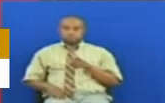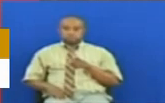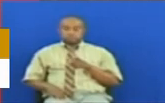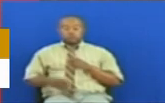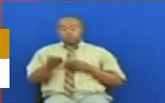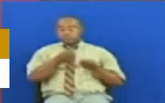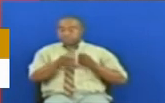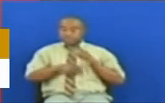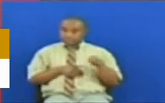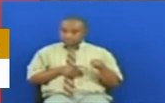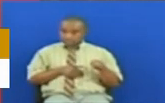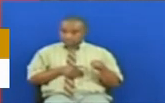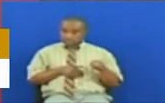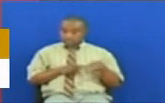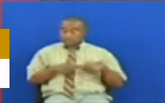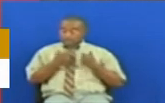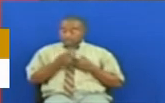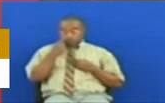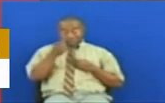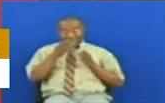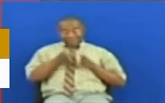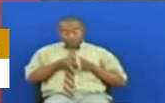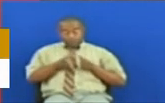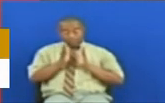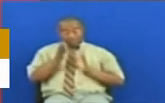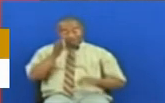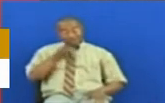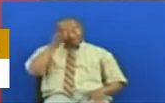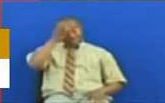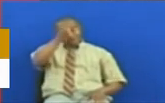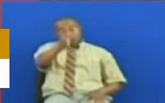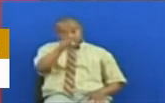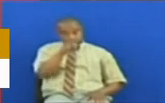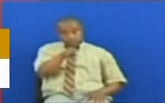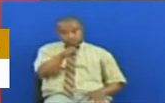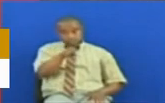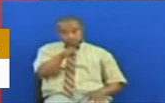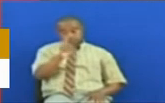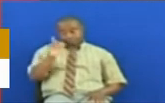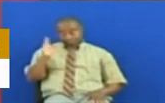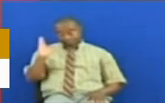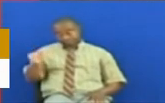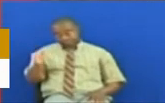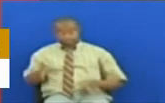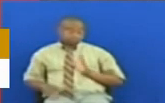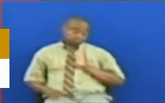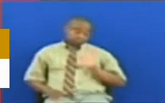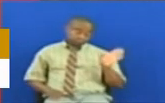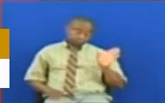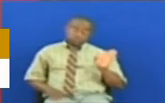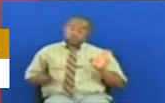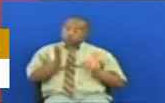biashara. Lakini the way forward, Mheshimiwa Speaker na Mheshimiwa Waziri, the way forward kwenye kutepu hii